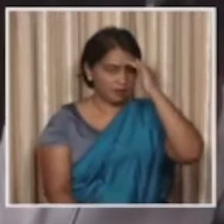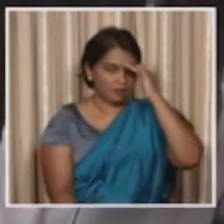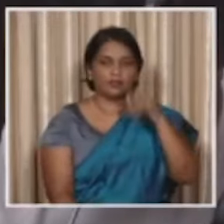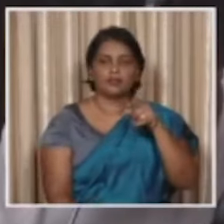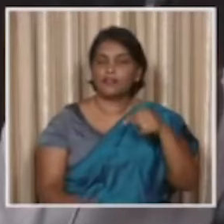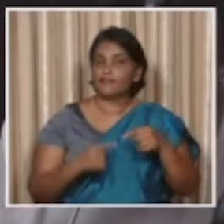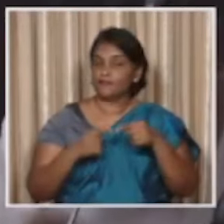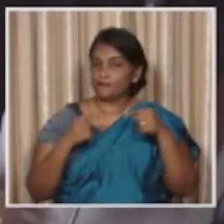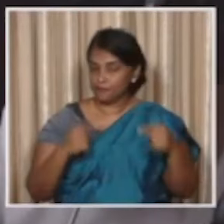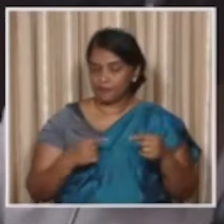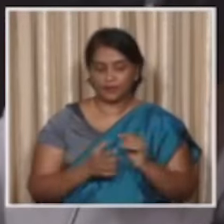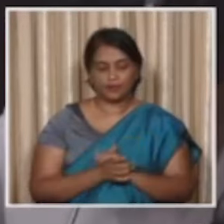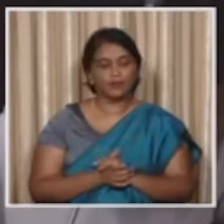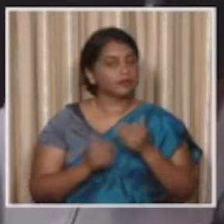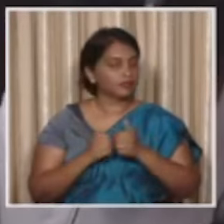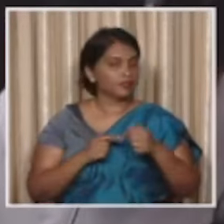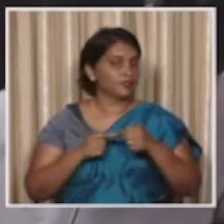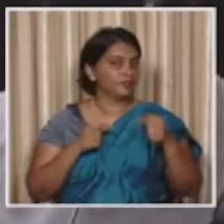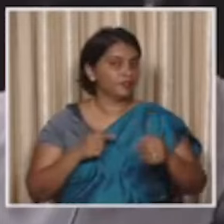කතානායකතුමාට විරුද්ධව ගෙනෙන